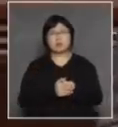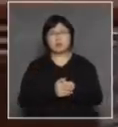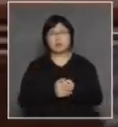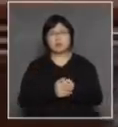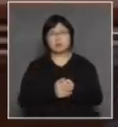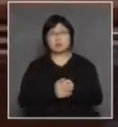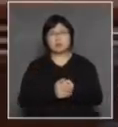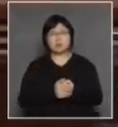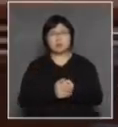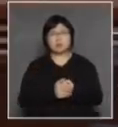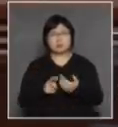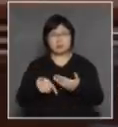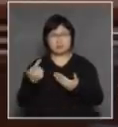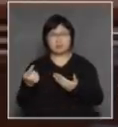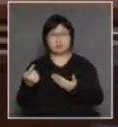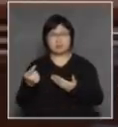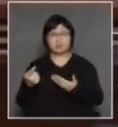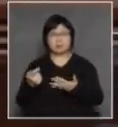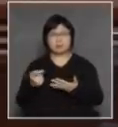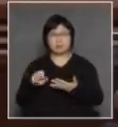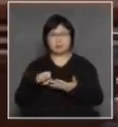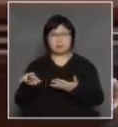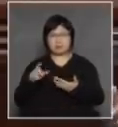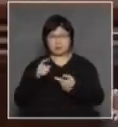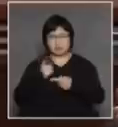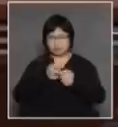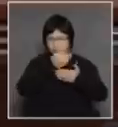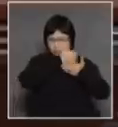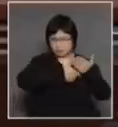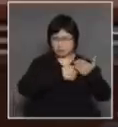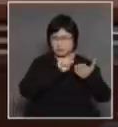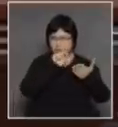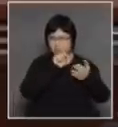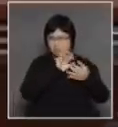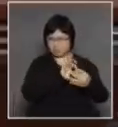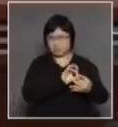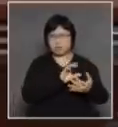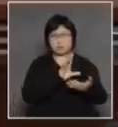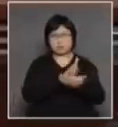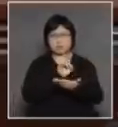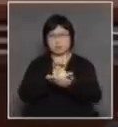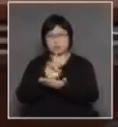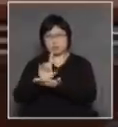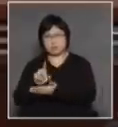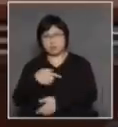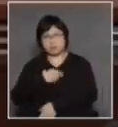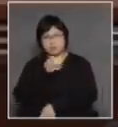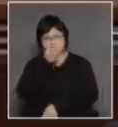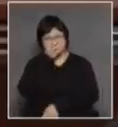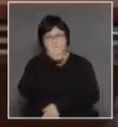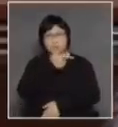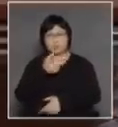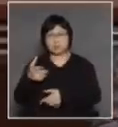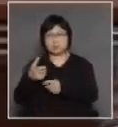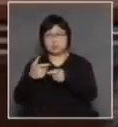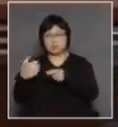嗱，主席，另外一樣嘢我想講咧，就係亦都係一個大原則嘅問題嘅。每一年咧，好得意喎，財政司司長